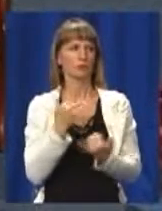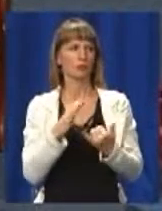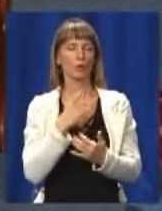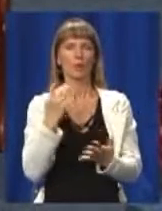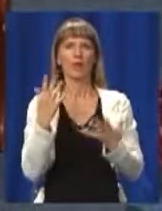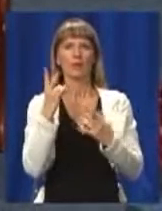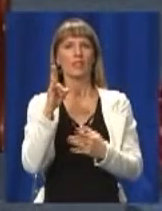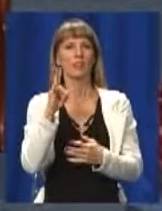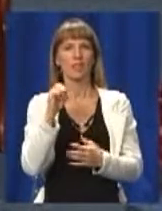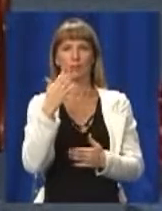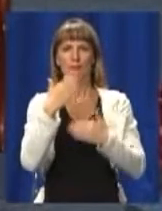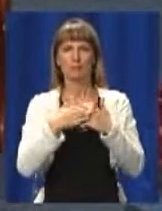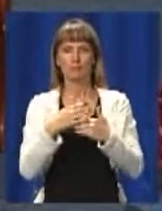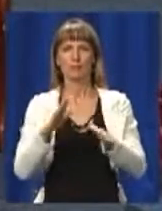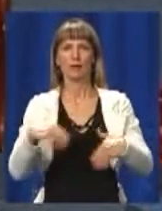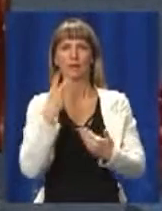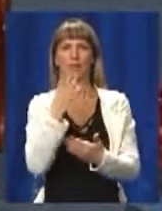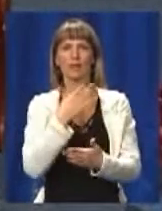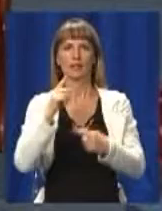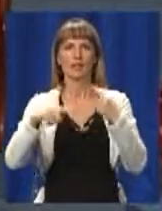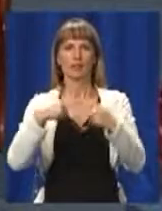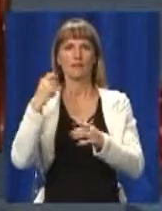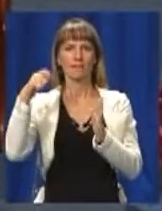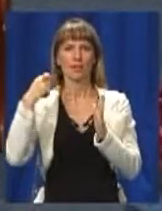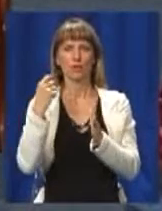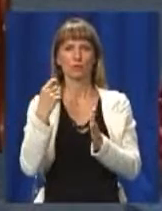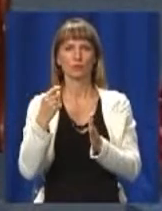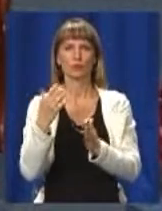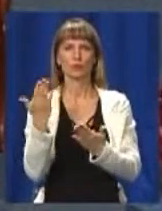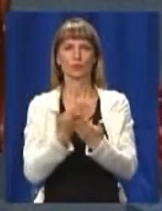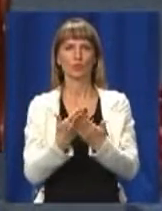уявлення не приблизні, пропонуємо вам переглянути наш наступний відеосюжет.